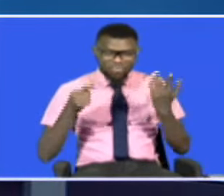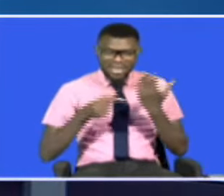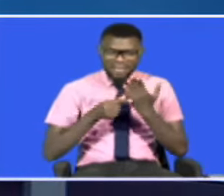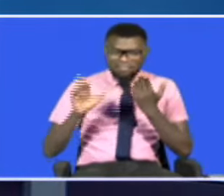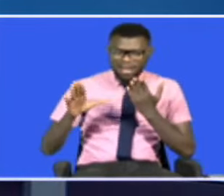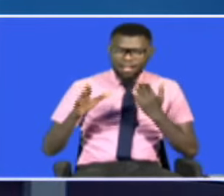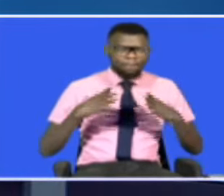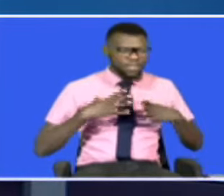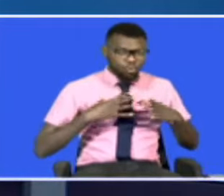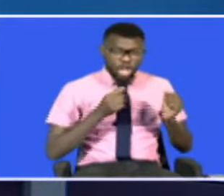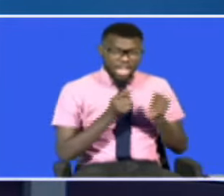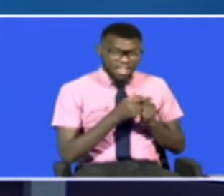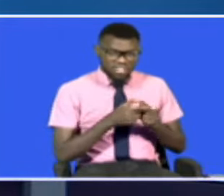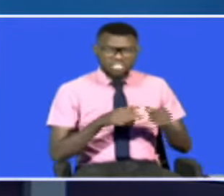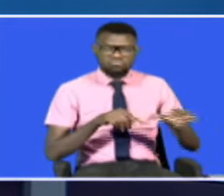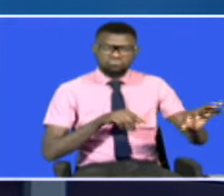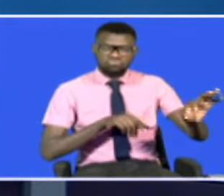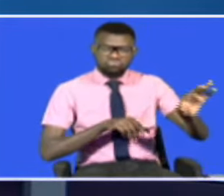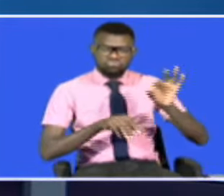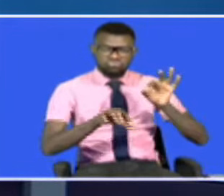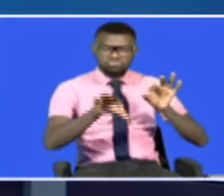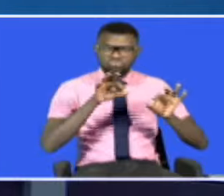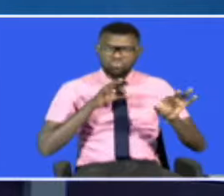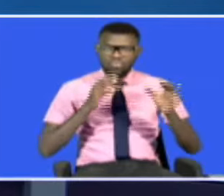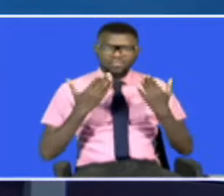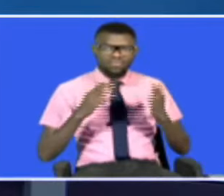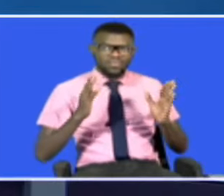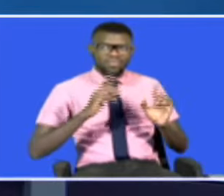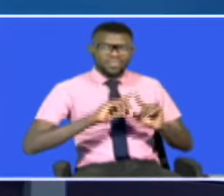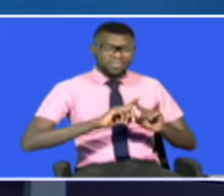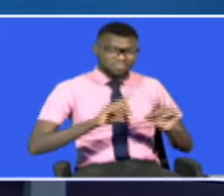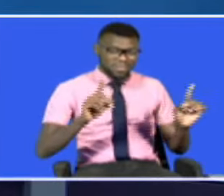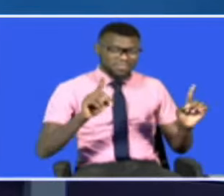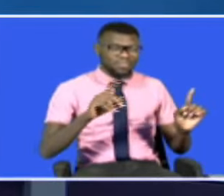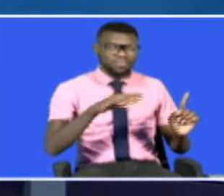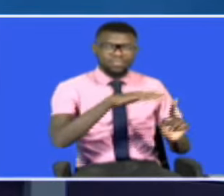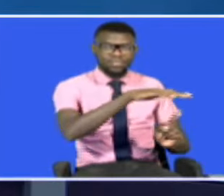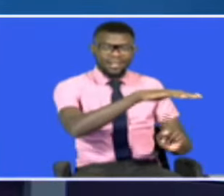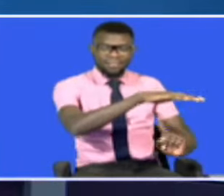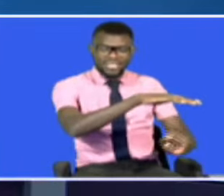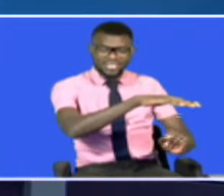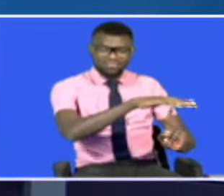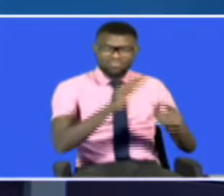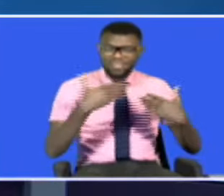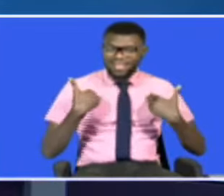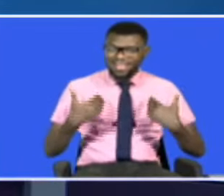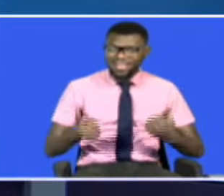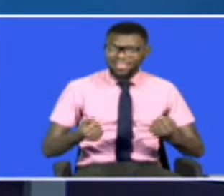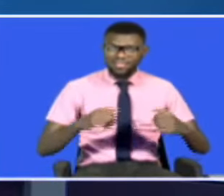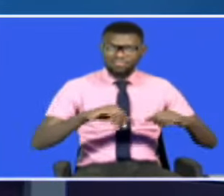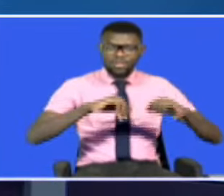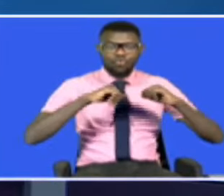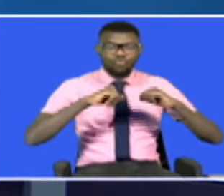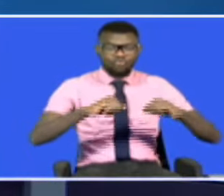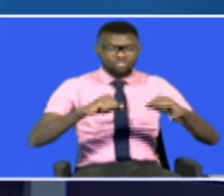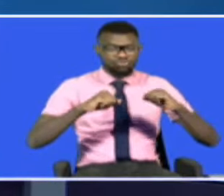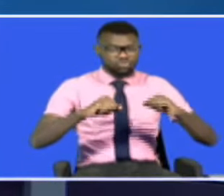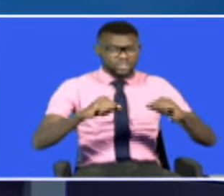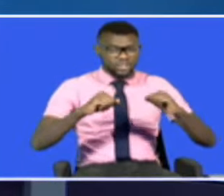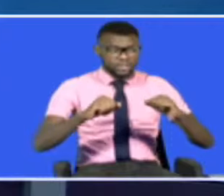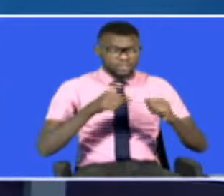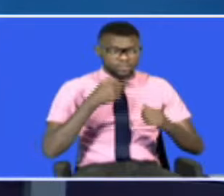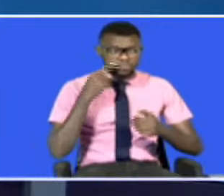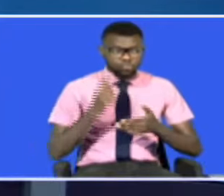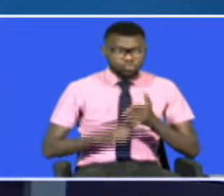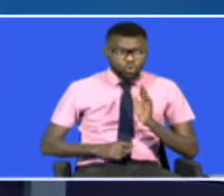Hata hivyo, washikadau katika sekta ya afya wanadadisi kwamba wizara hiyo iliyoshuhudia mabadiliko ya sera chini ya hatamu ya